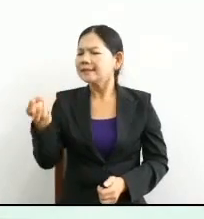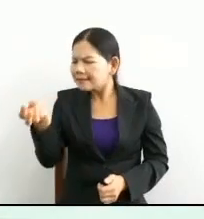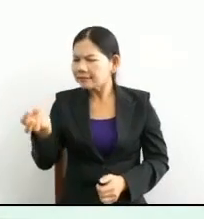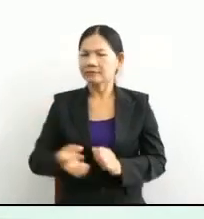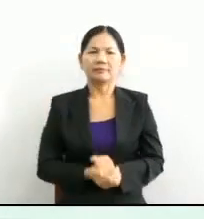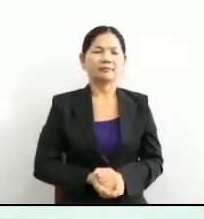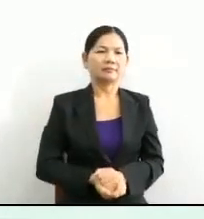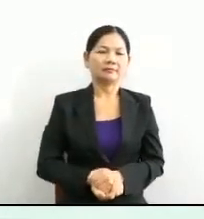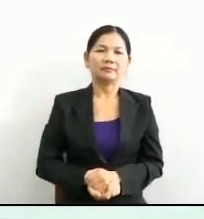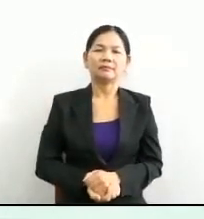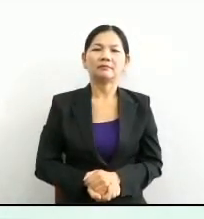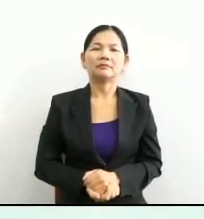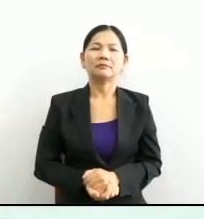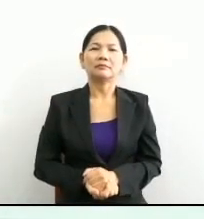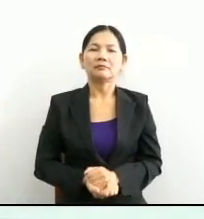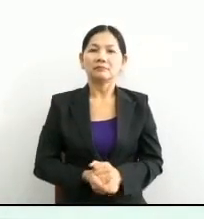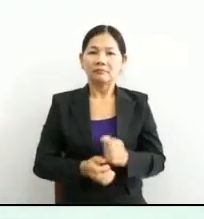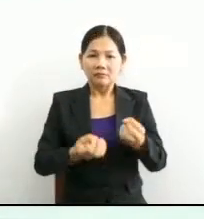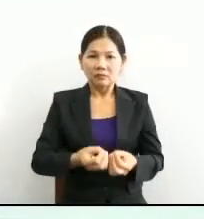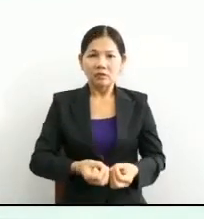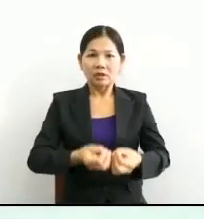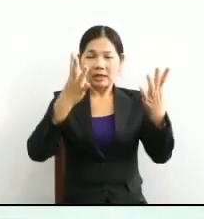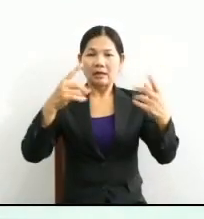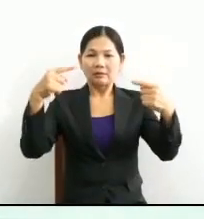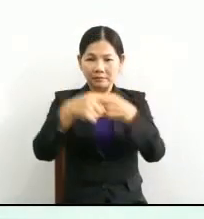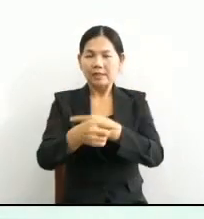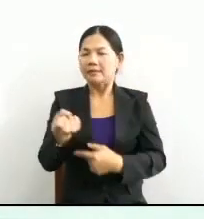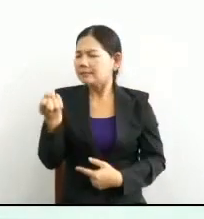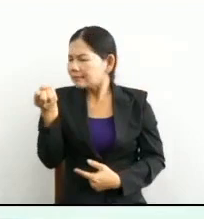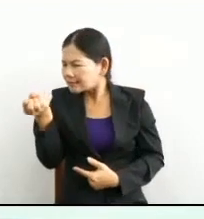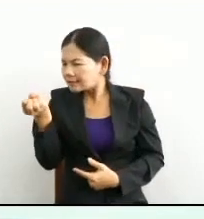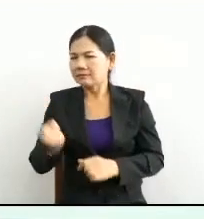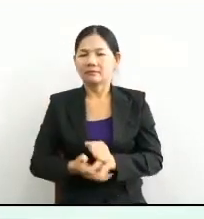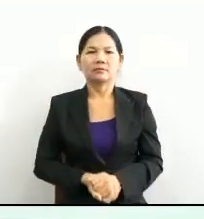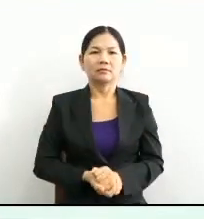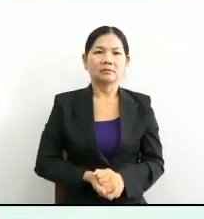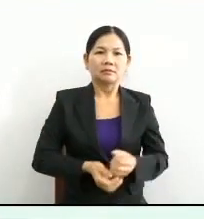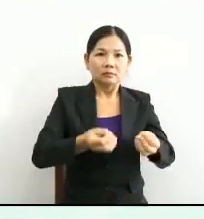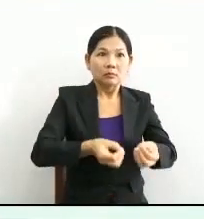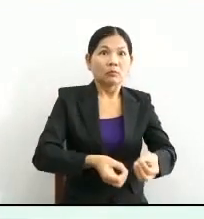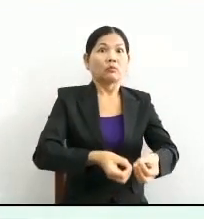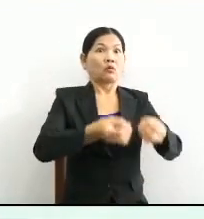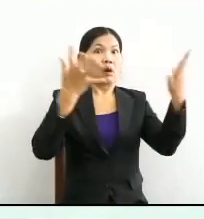ăn thì mùi nè cừu đừng ở khăn nè tràn tôi nè tết con ăn nó luôn anh